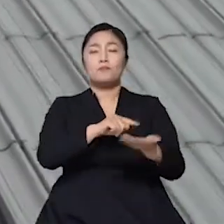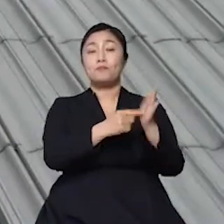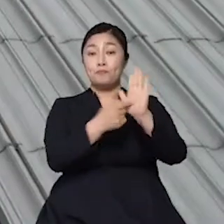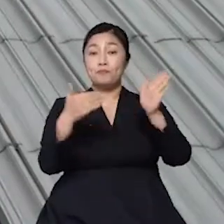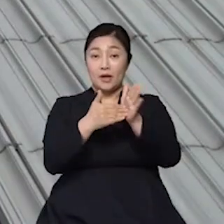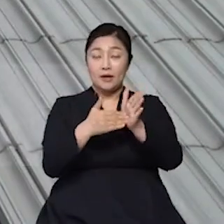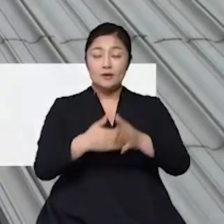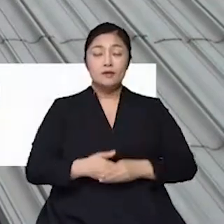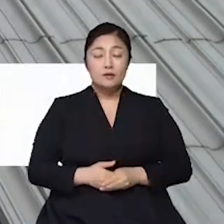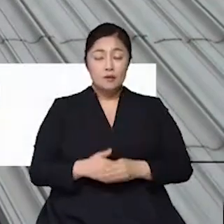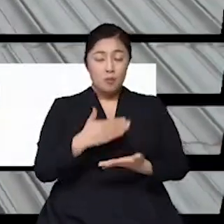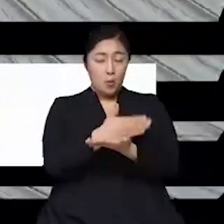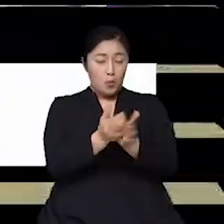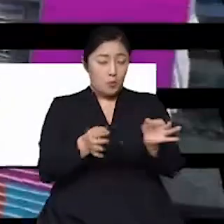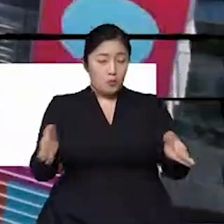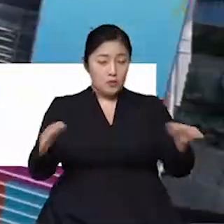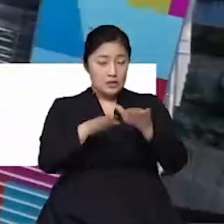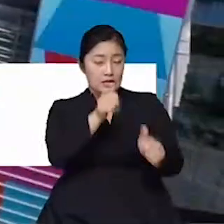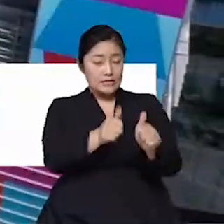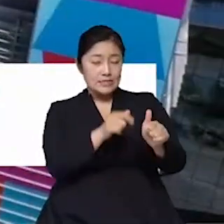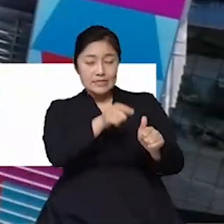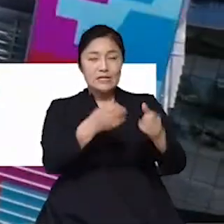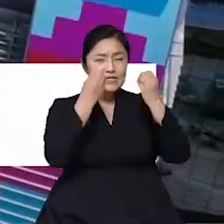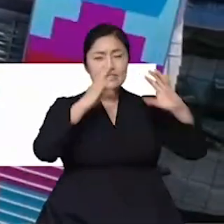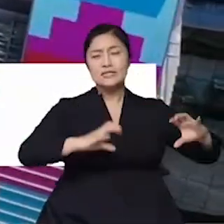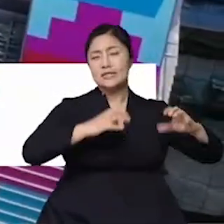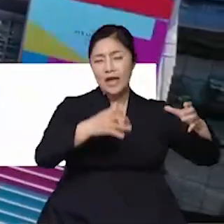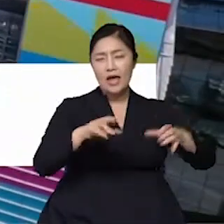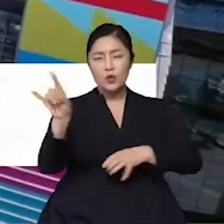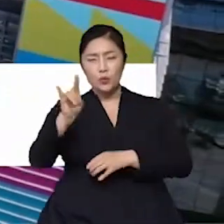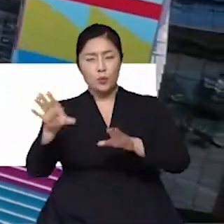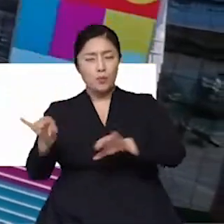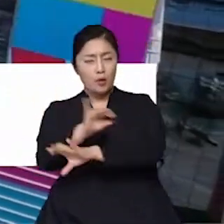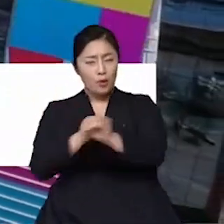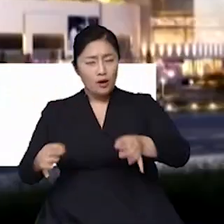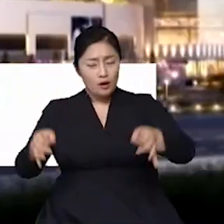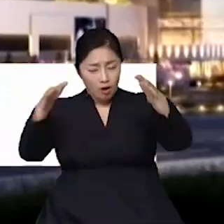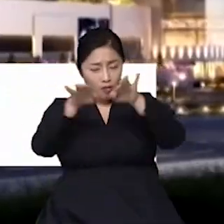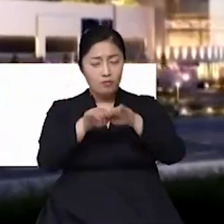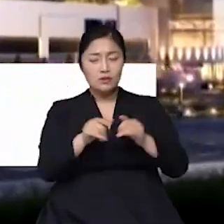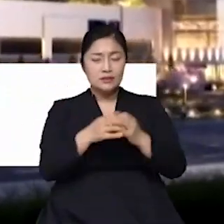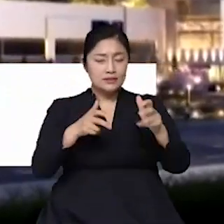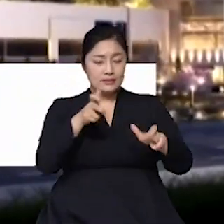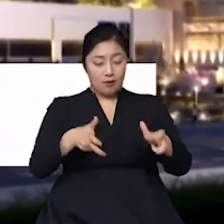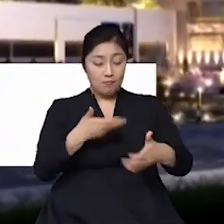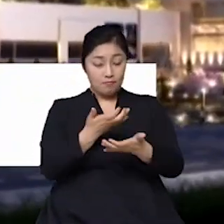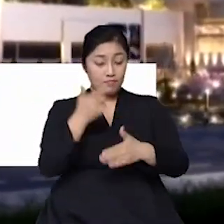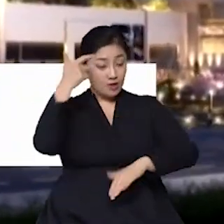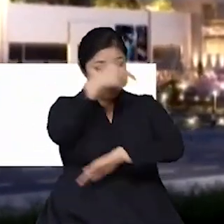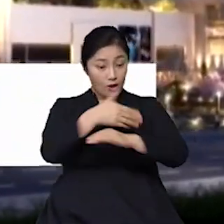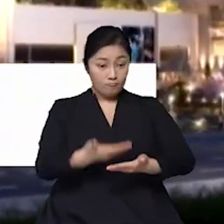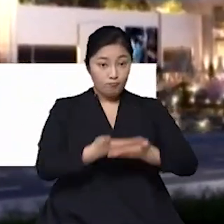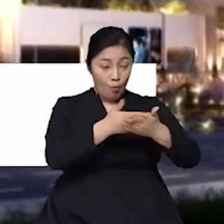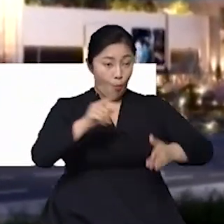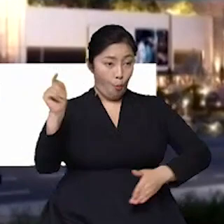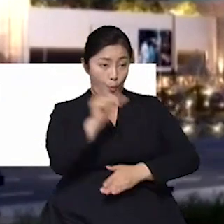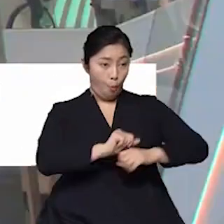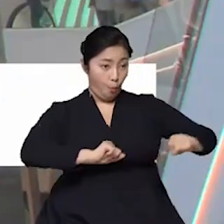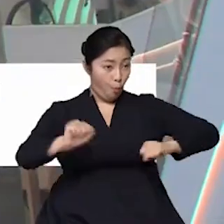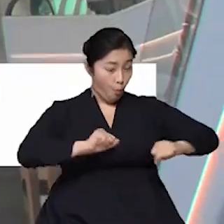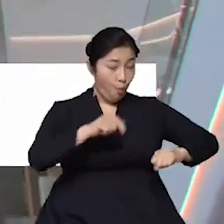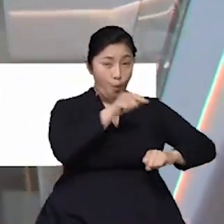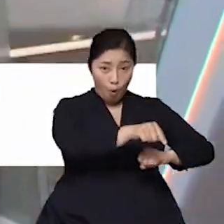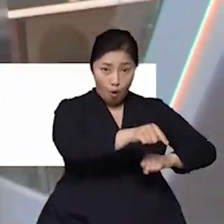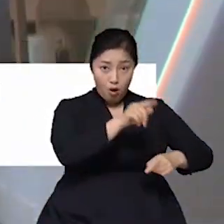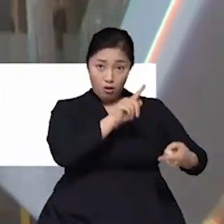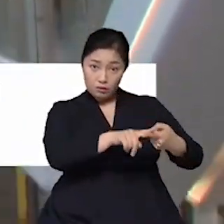밝혔습니다. 복합쇼핑몰 경쟁업체인 신세계와 현대백화점이 사업계획서를 제출하는 등 발빠르게 움직이고